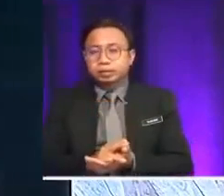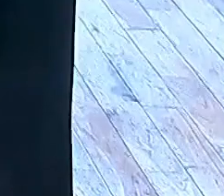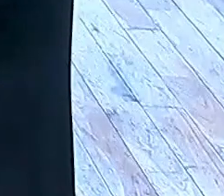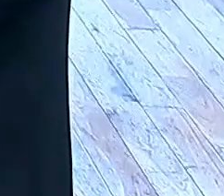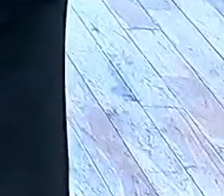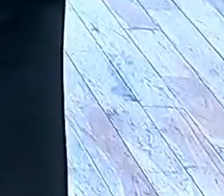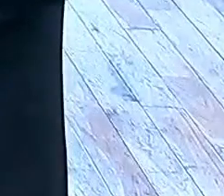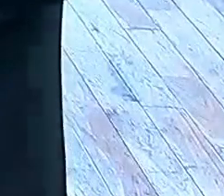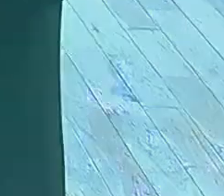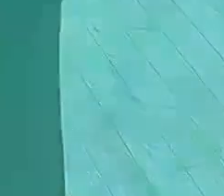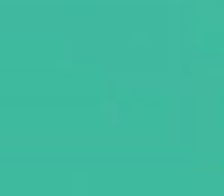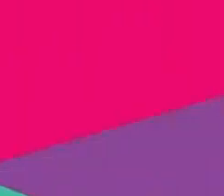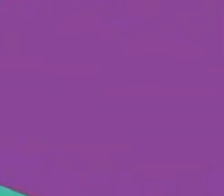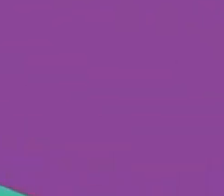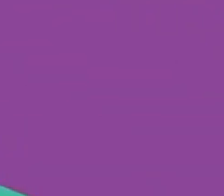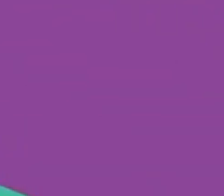Jom. Ah, jom.